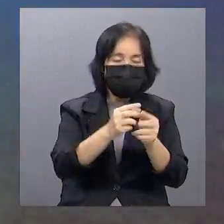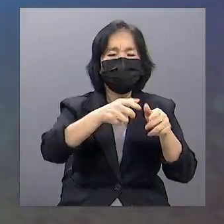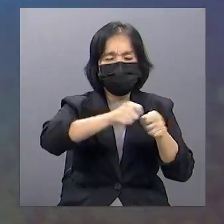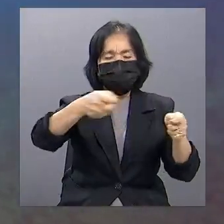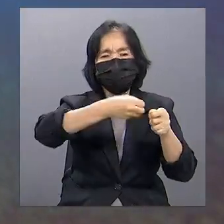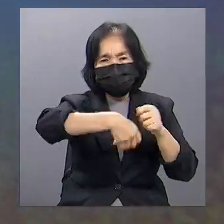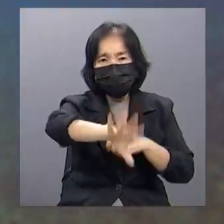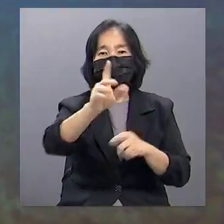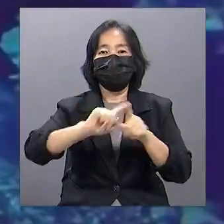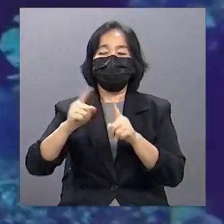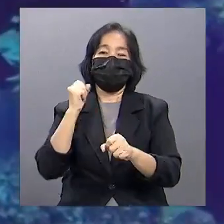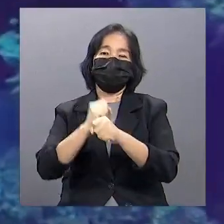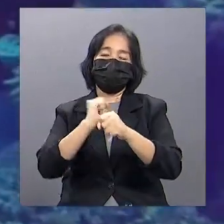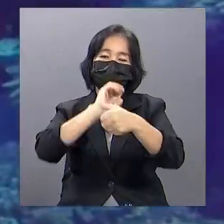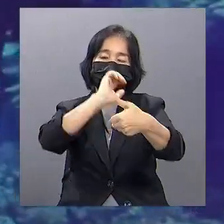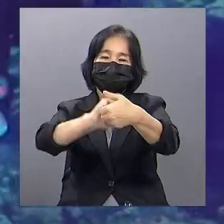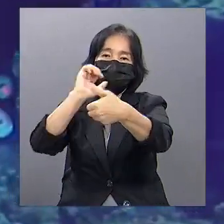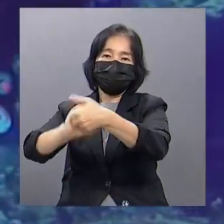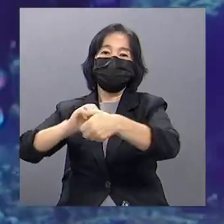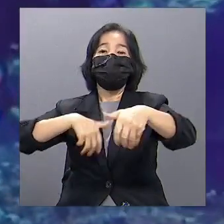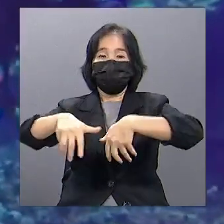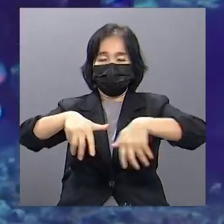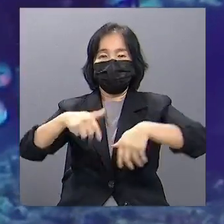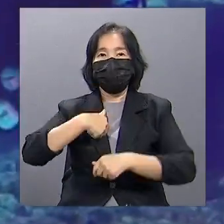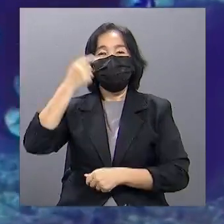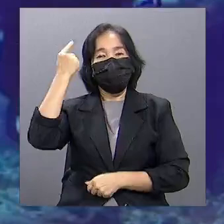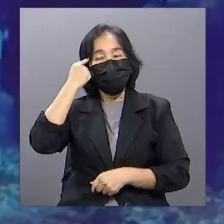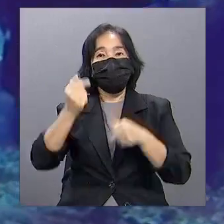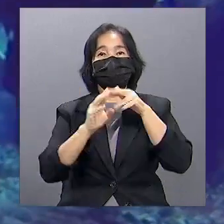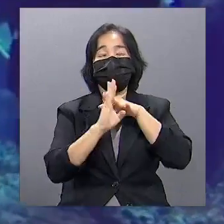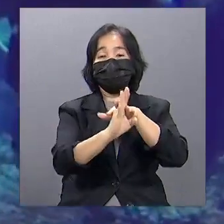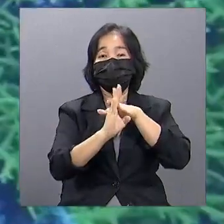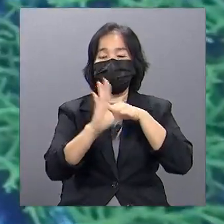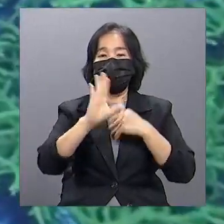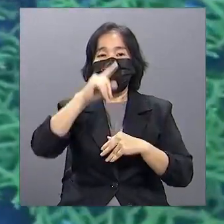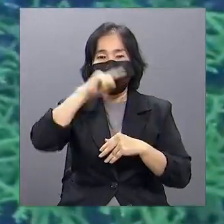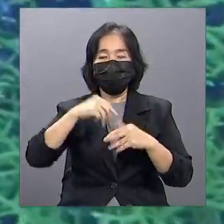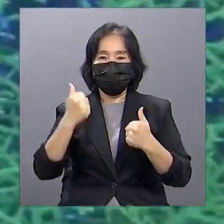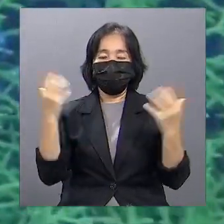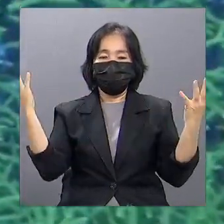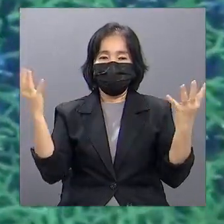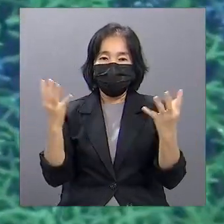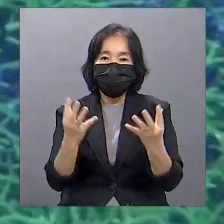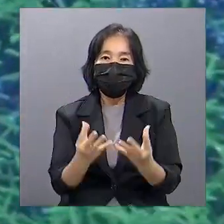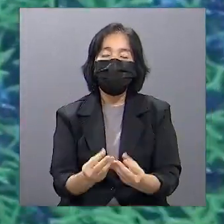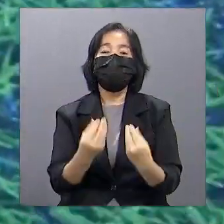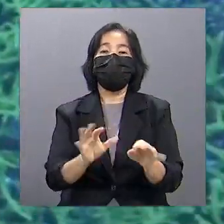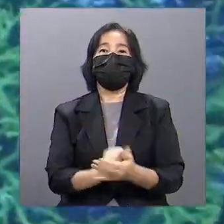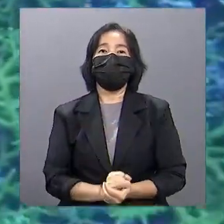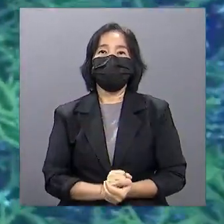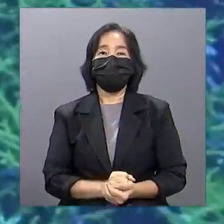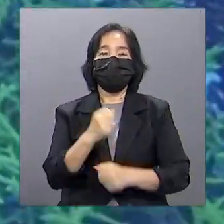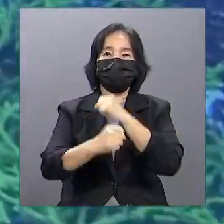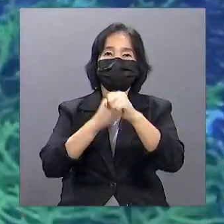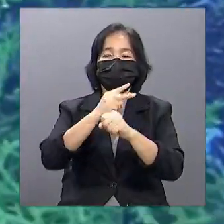างต่อเนื่องนะครับตั้งแต่เราพบว่าปริมาณของฉลามในประเทศไทยลดลงอย่างรวดเร็วในปี254647เ